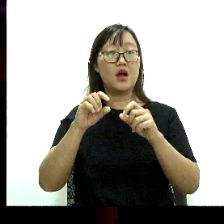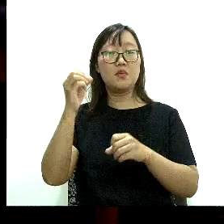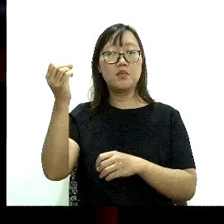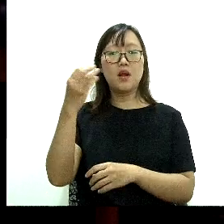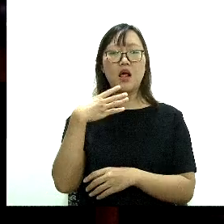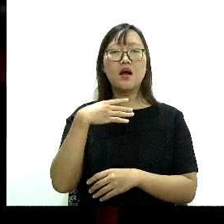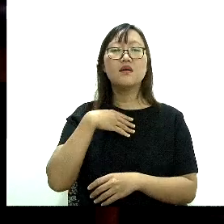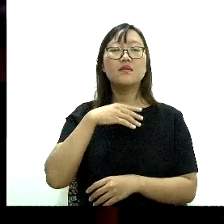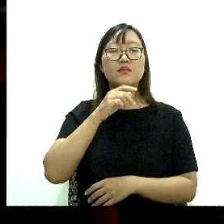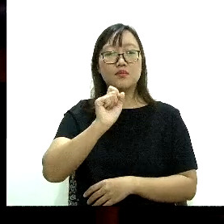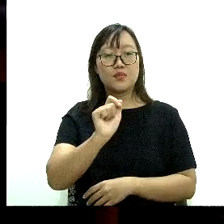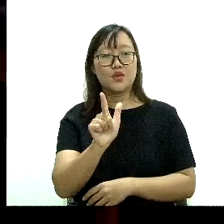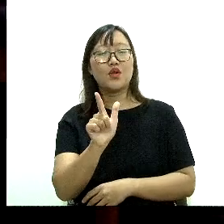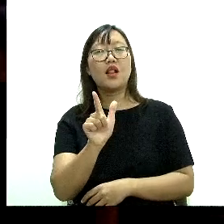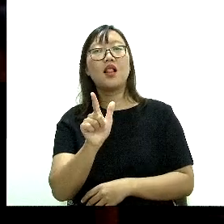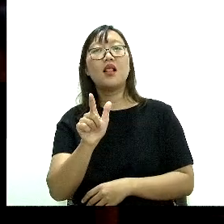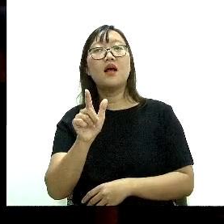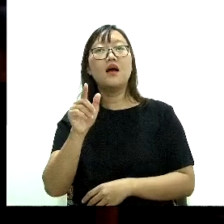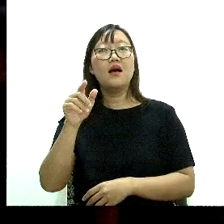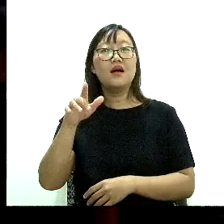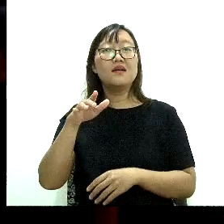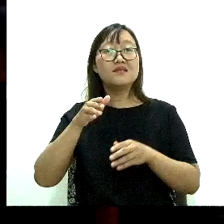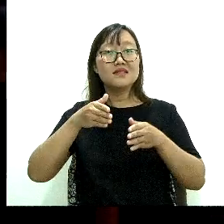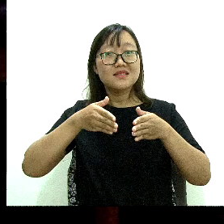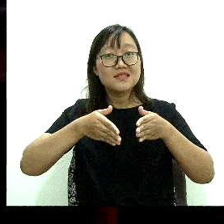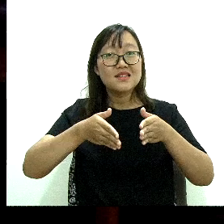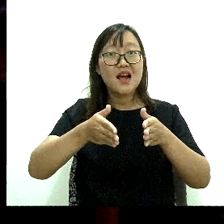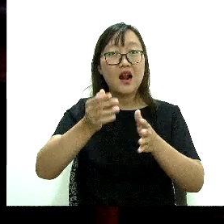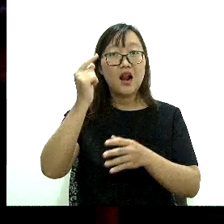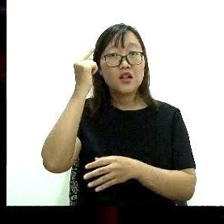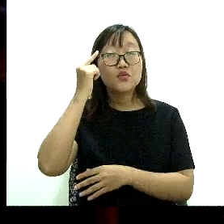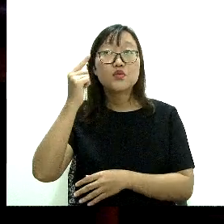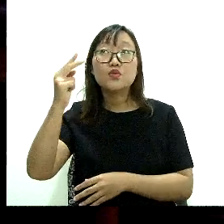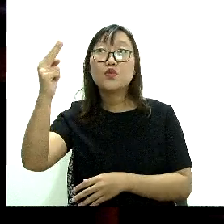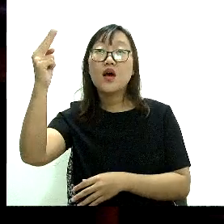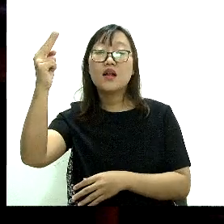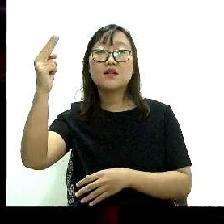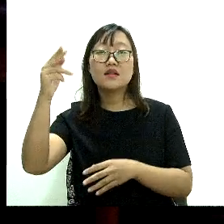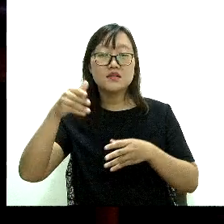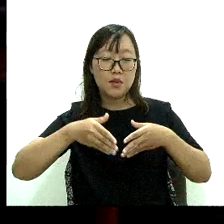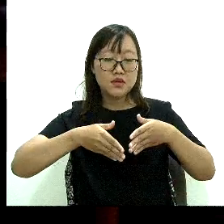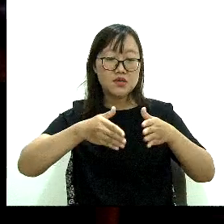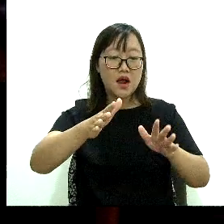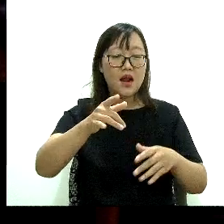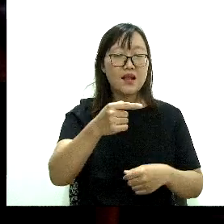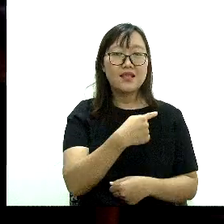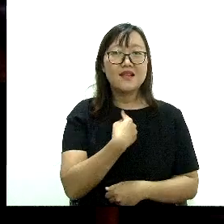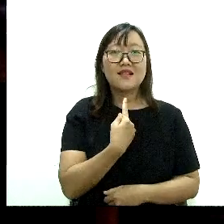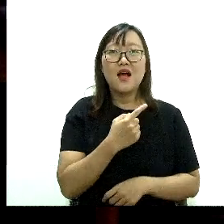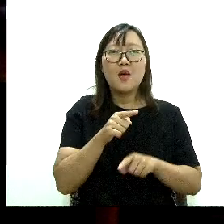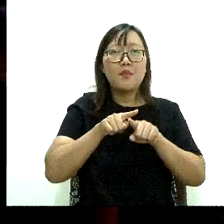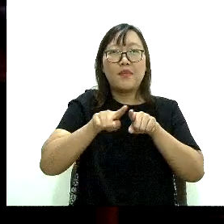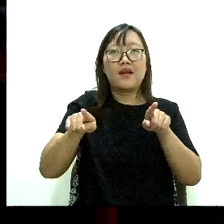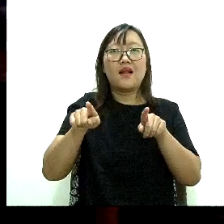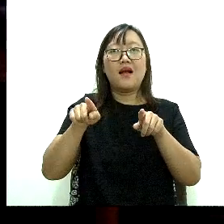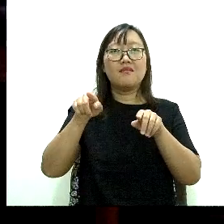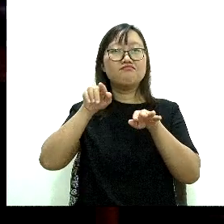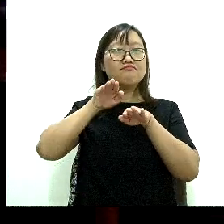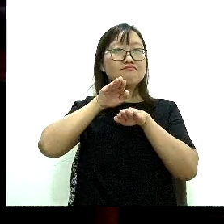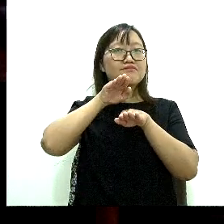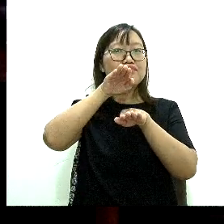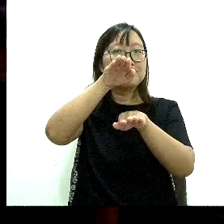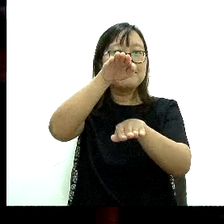Paulus dalam bacaan kedua, hendaklah hidupmu berpadanan dengan Injil. Rupanya keadilan Allah adalah